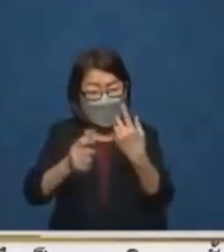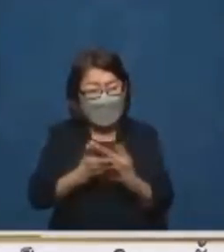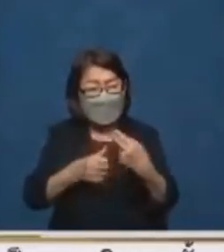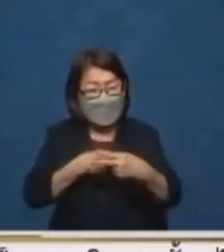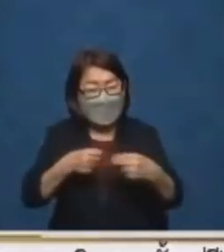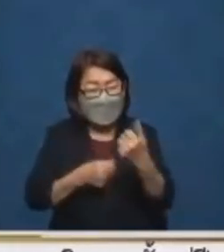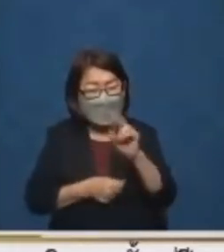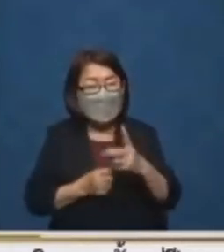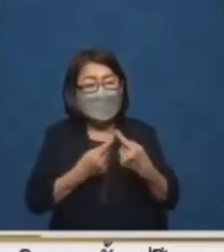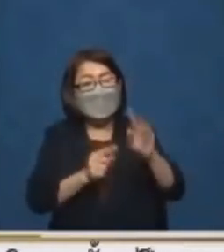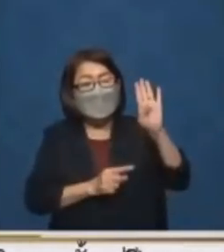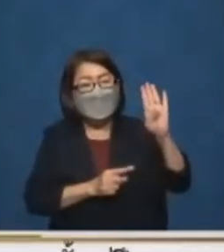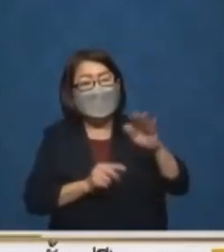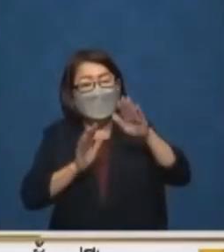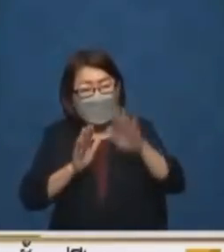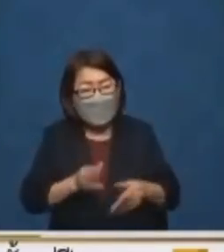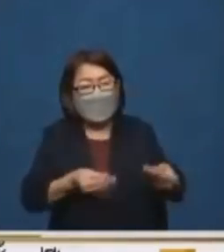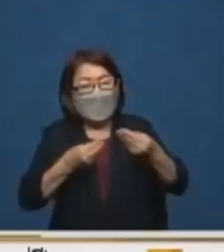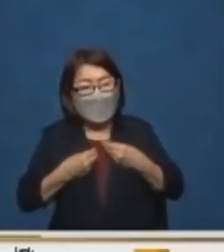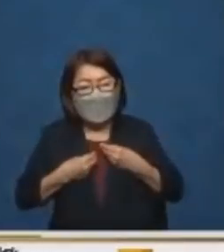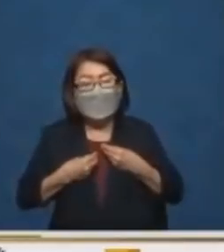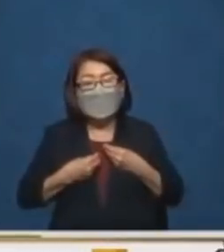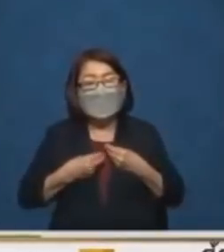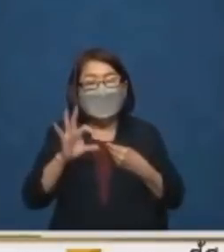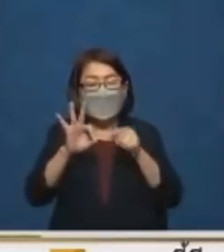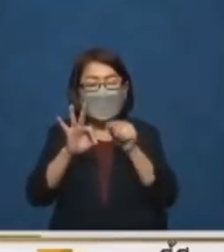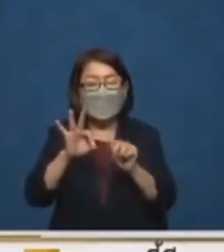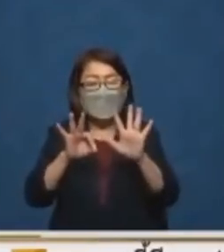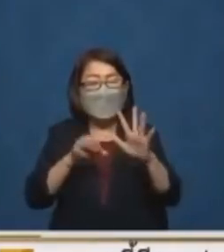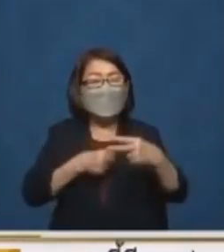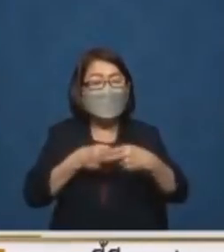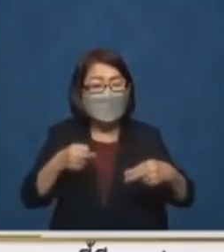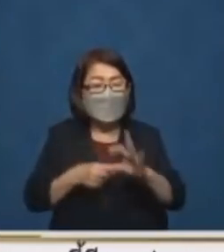แต่บริษัทขายให้ 9.5 เหีนดอลล์สารัด